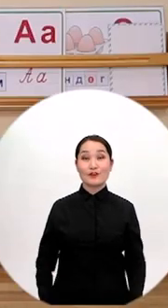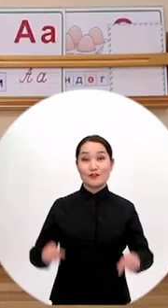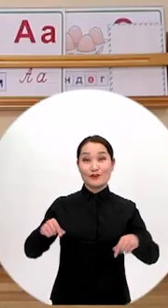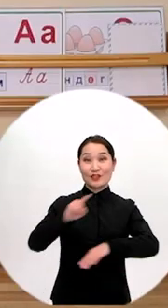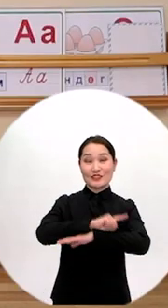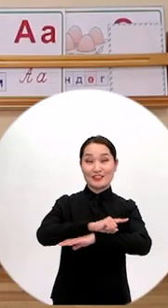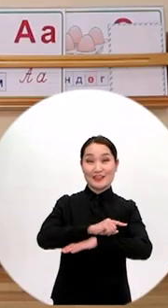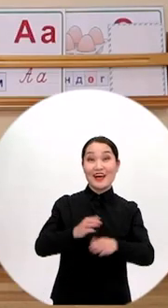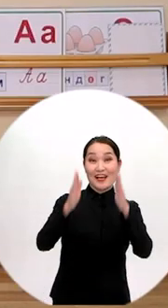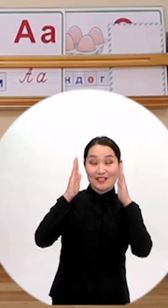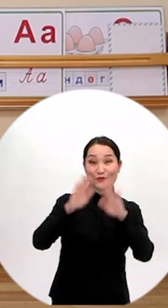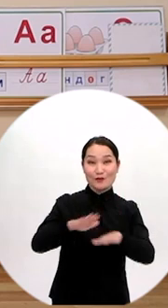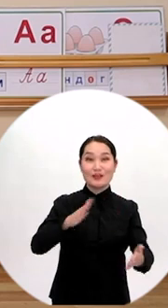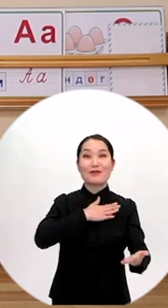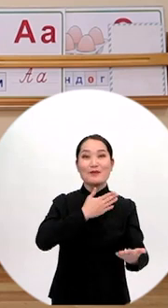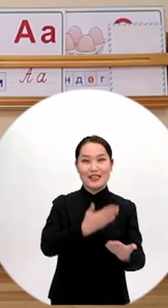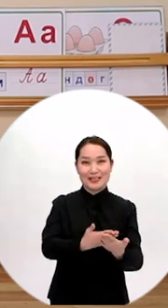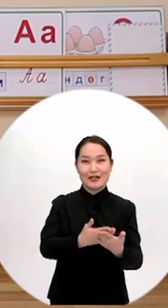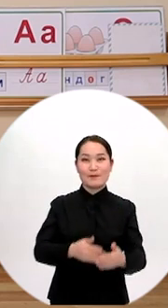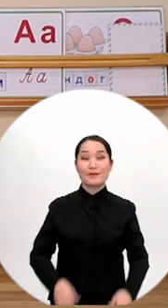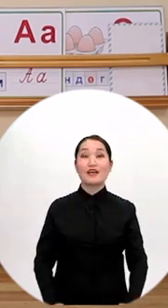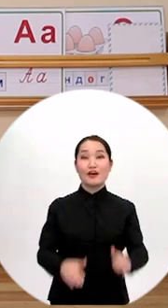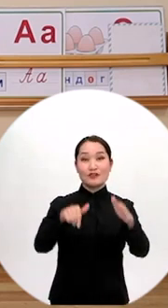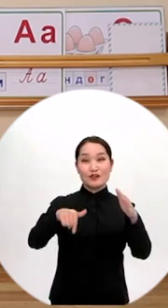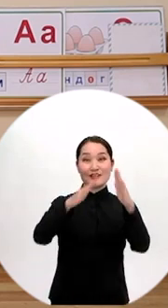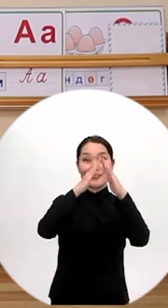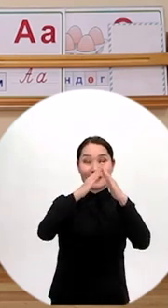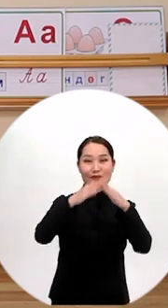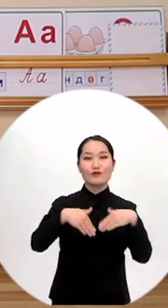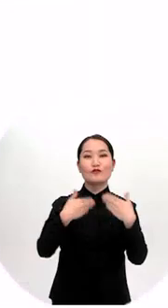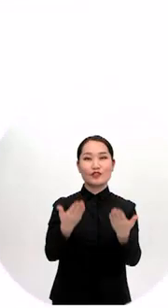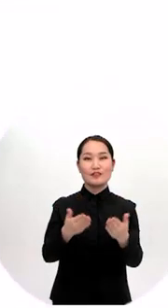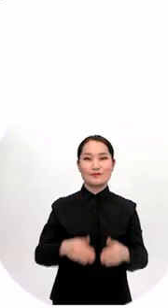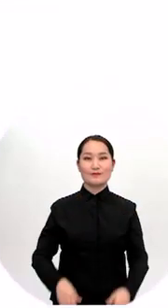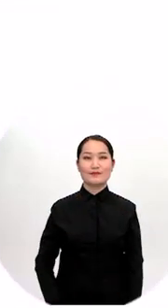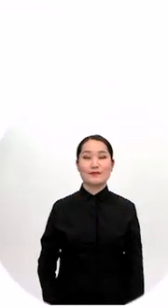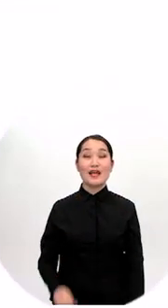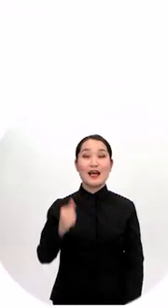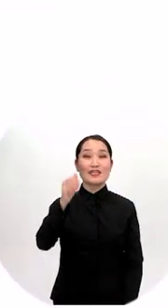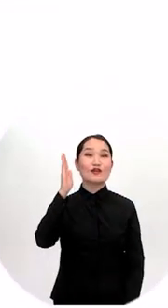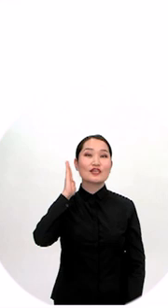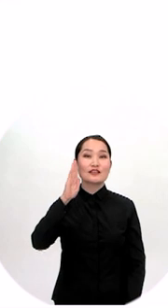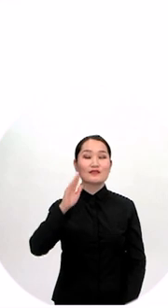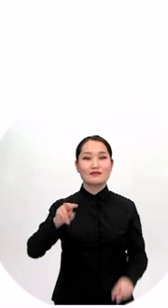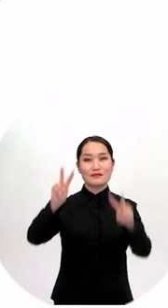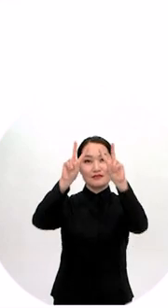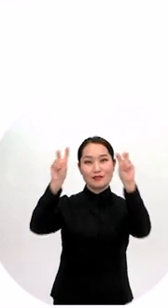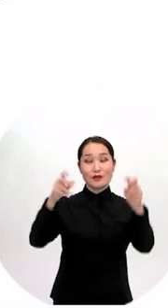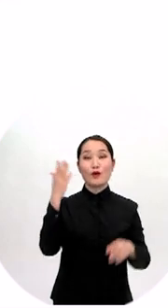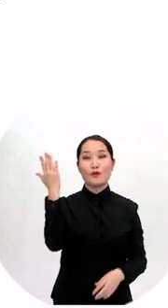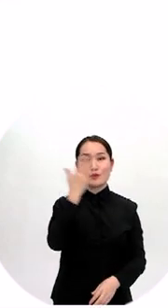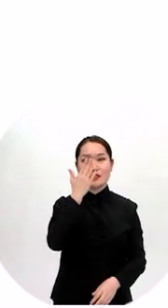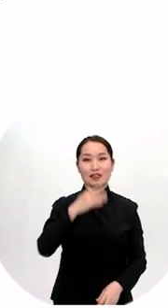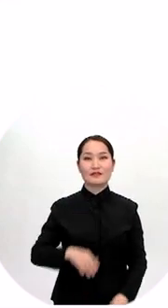Өнөөдрийн хичээлд төвтэй оролцсон хүүхдүүдэд баярлалаа. Багш нь гэрийн даалгавраа өгье. Алуан гой их сэдвээ